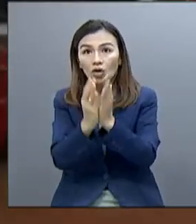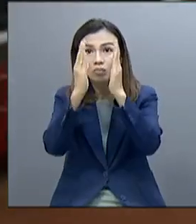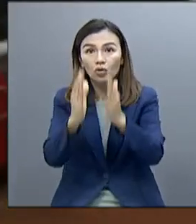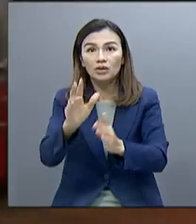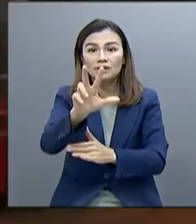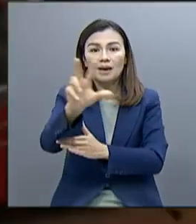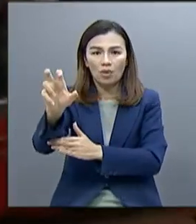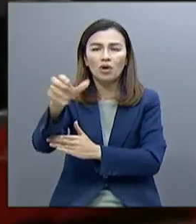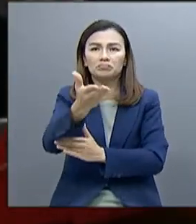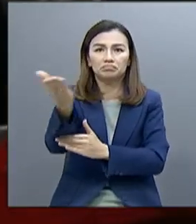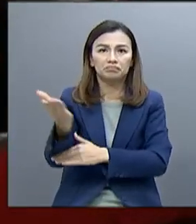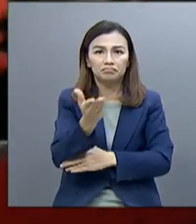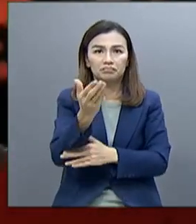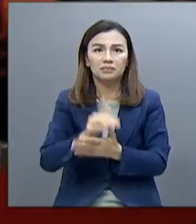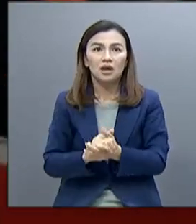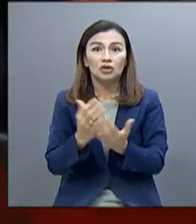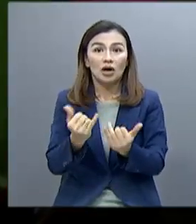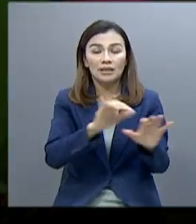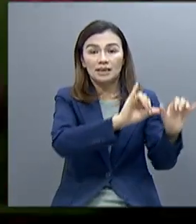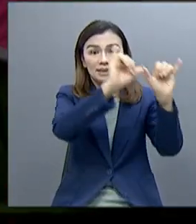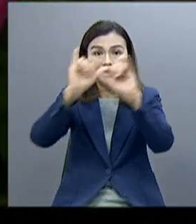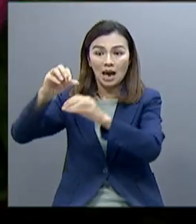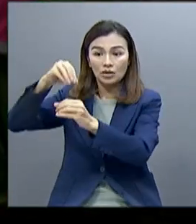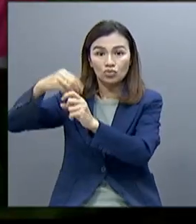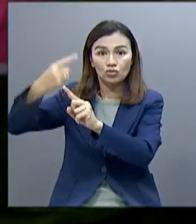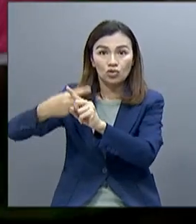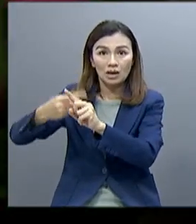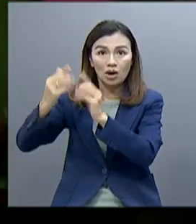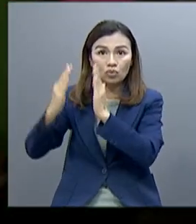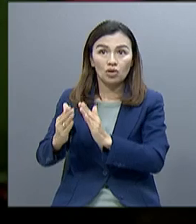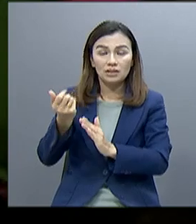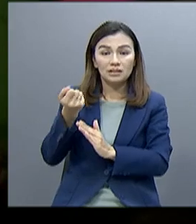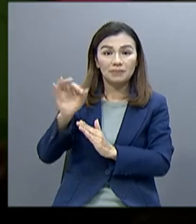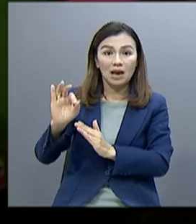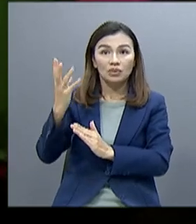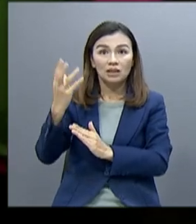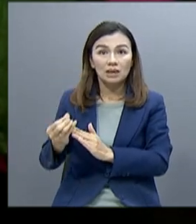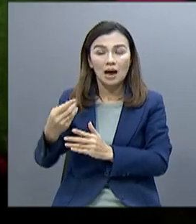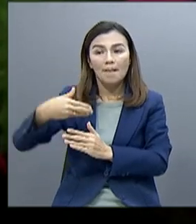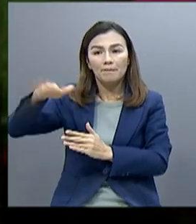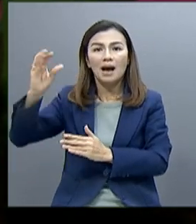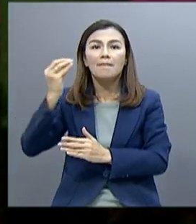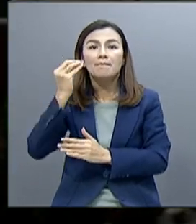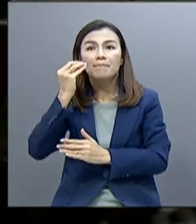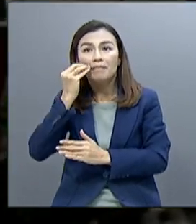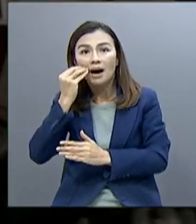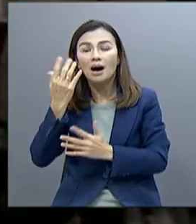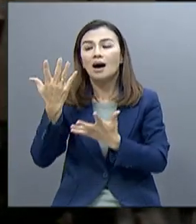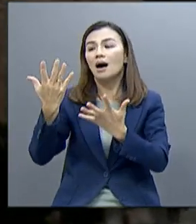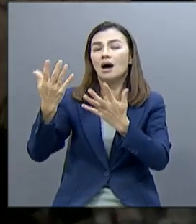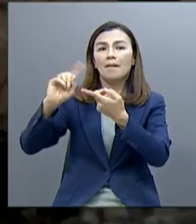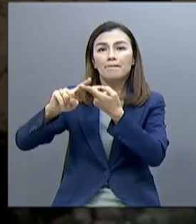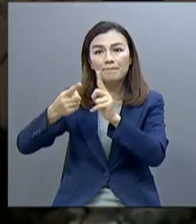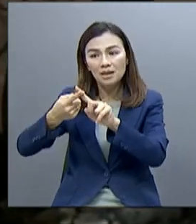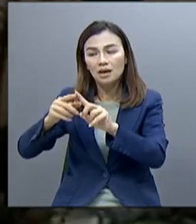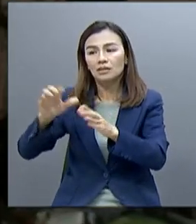ค่ะตอนนี้มาเข้าพักที่ศูนย์พักพิงชั่วคราวแล้ว19คนที่เหลือก็กระจายไปพักตามหอพักของเพื่อนนิสิตด้วยกัน